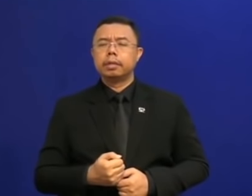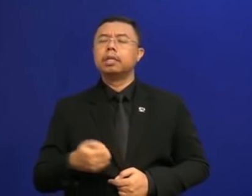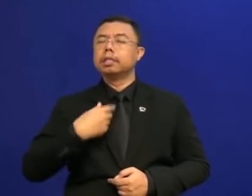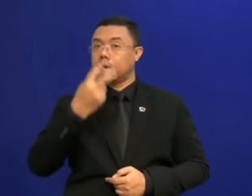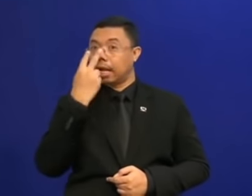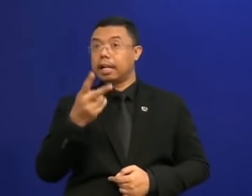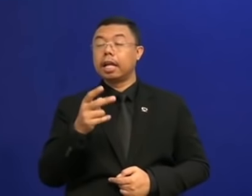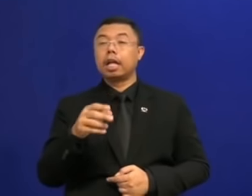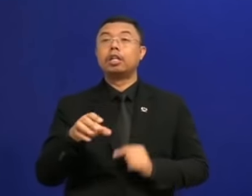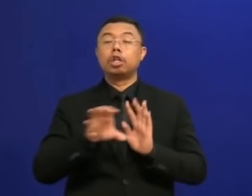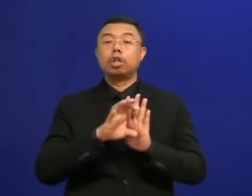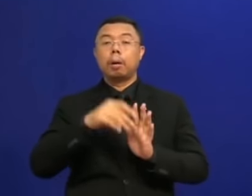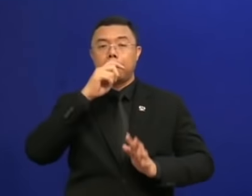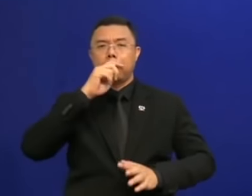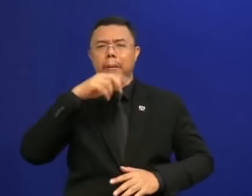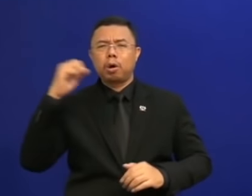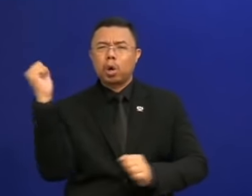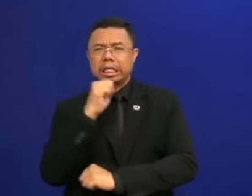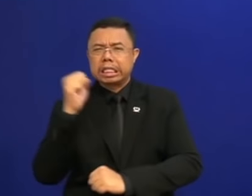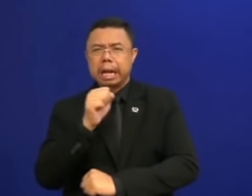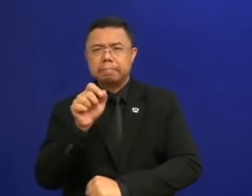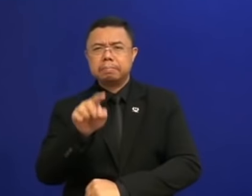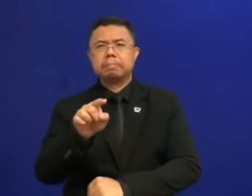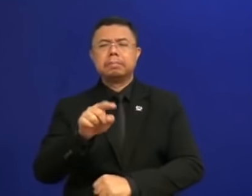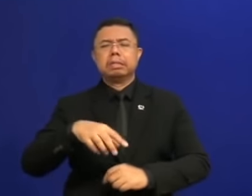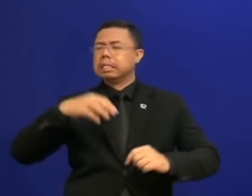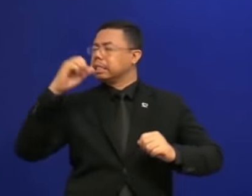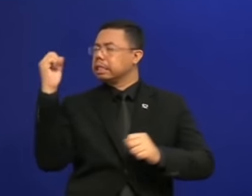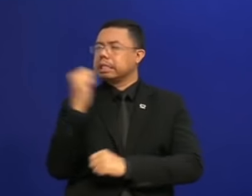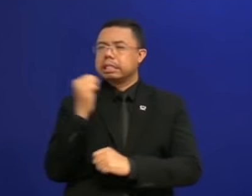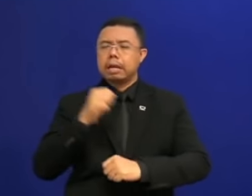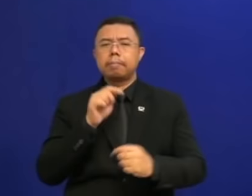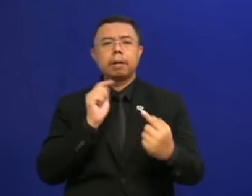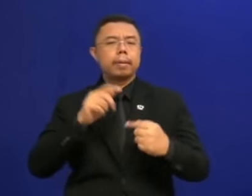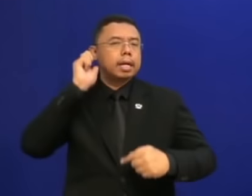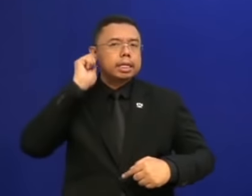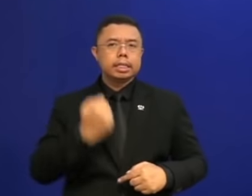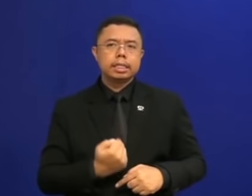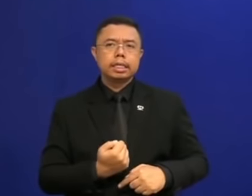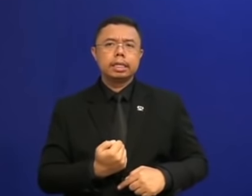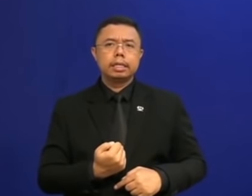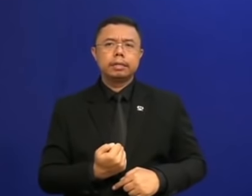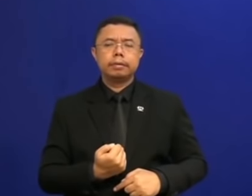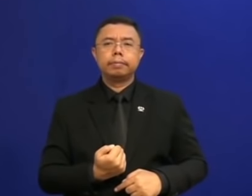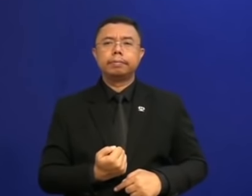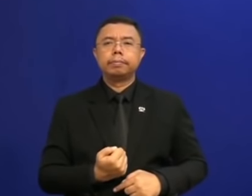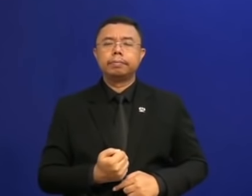Saya lihat ini bapak-bapak kok kejam ya. Kejam sekali.